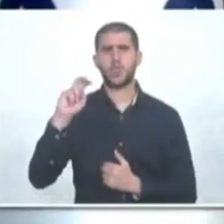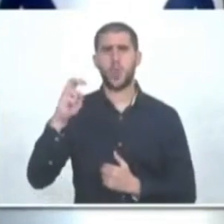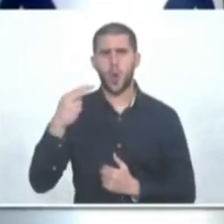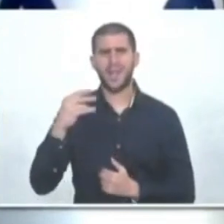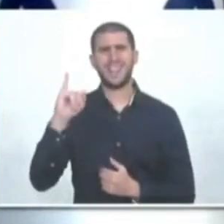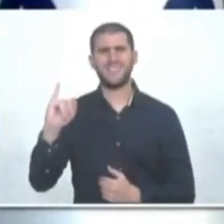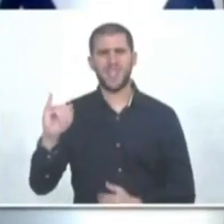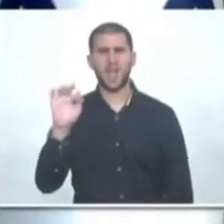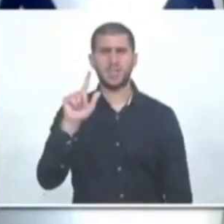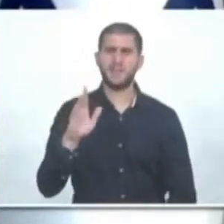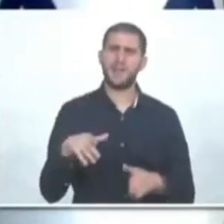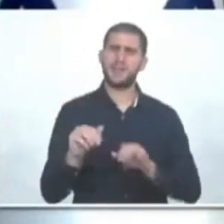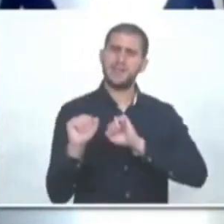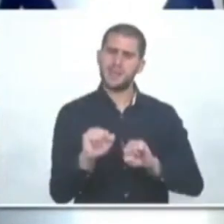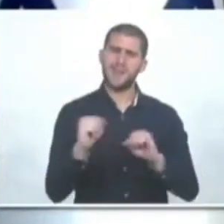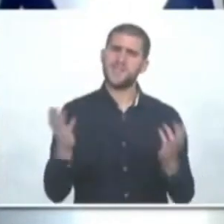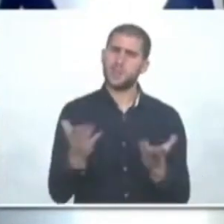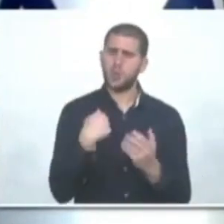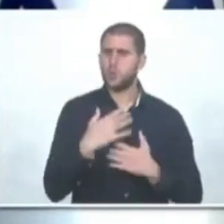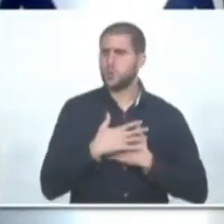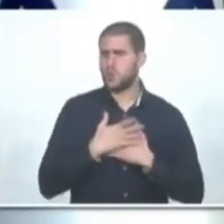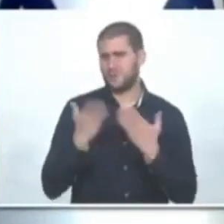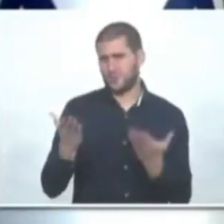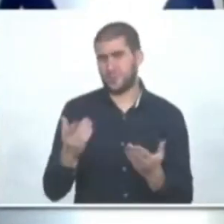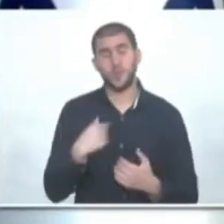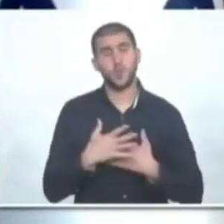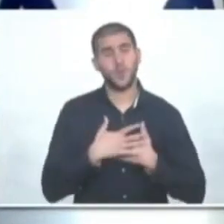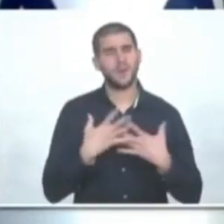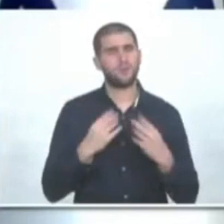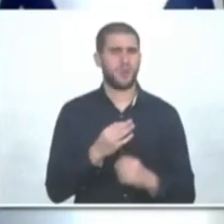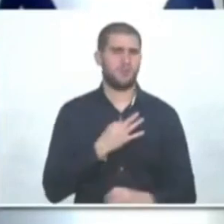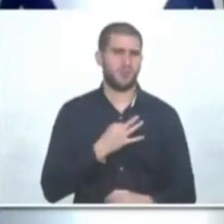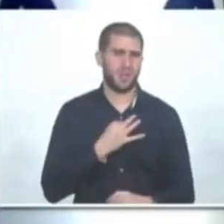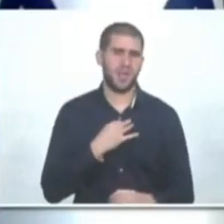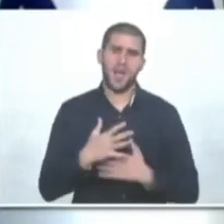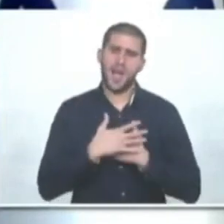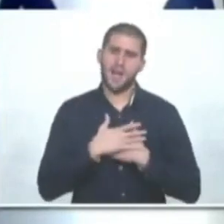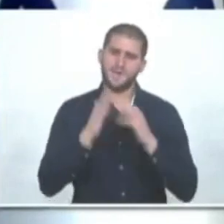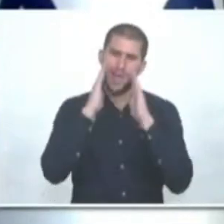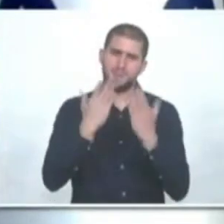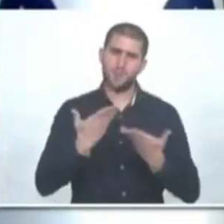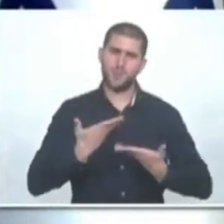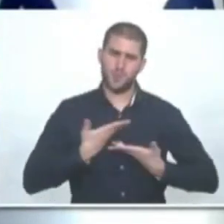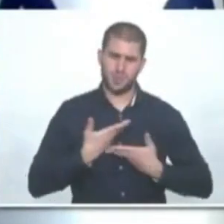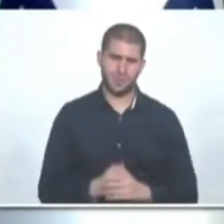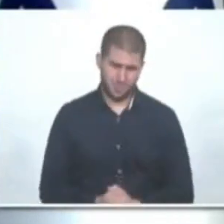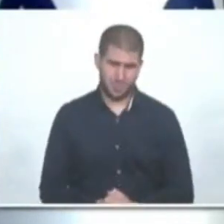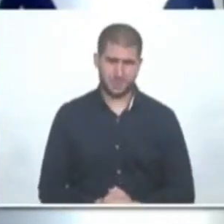וטל, על התמיכה ועל העידוד. אני אוהב אתכם ואני אוהב את משפחתי, על האהבה והאמון שהם נותנים